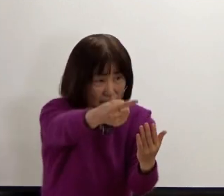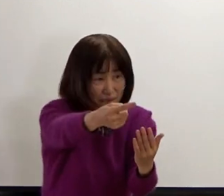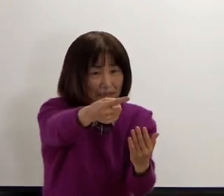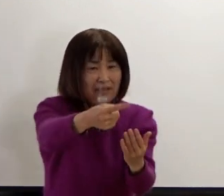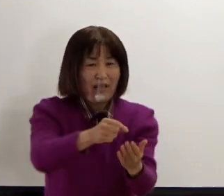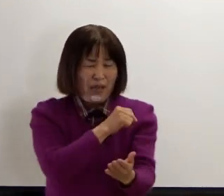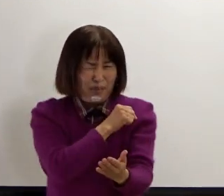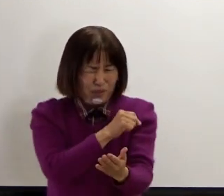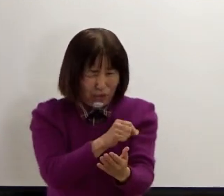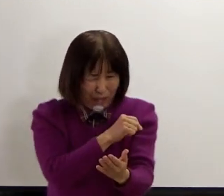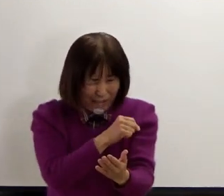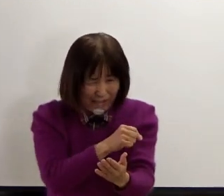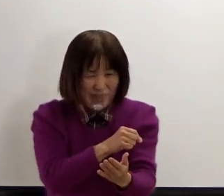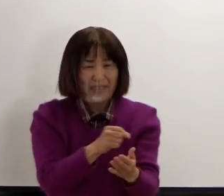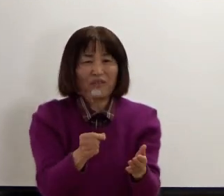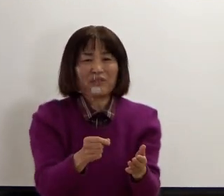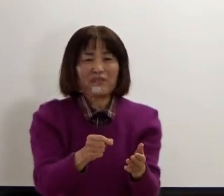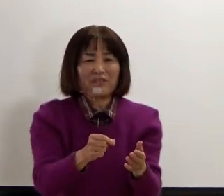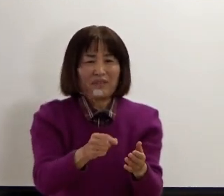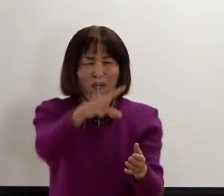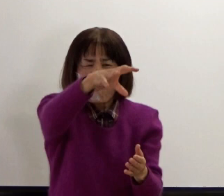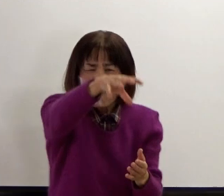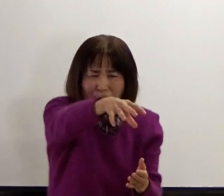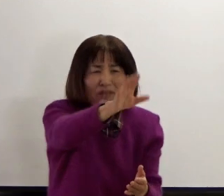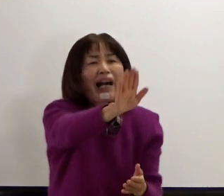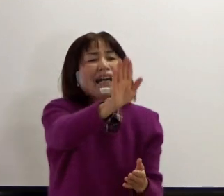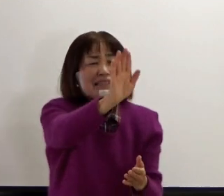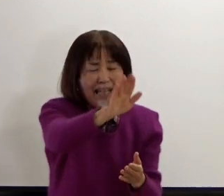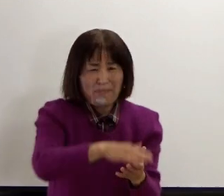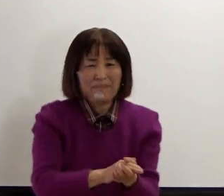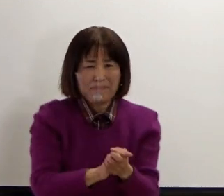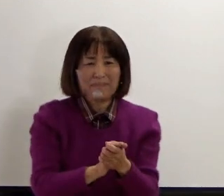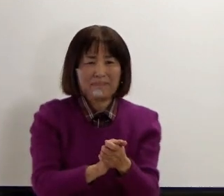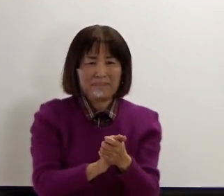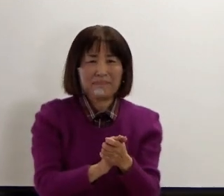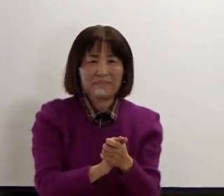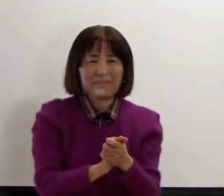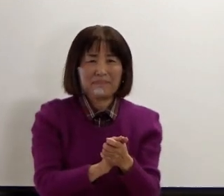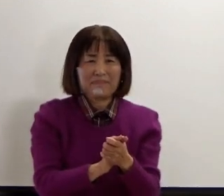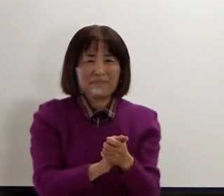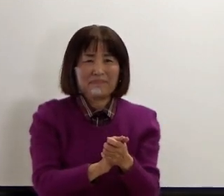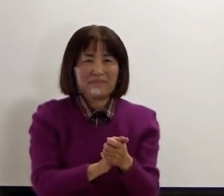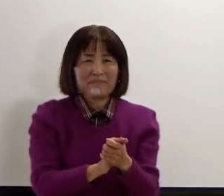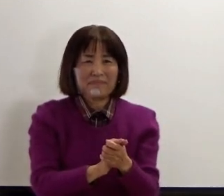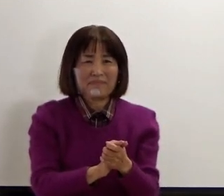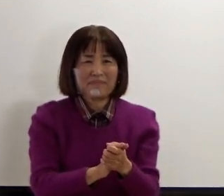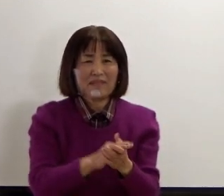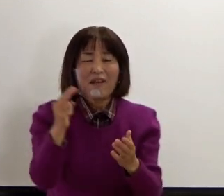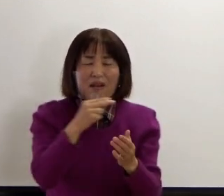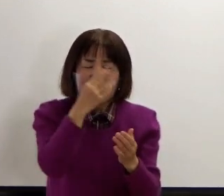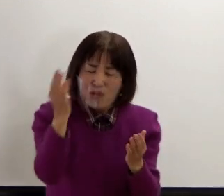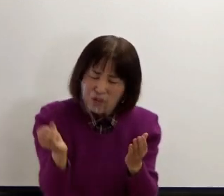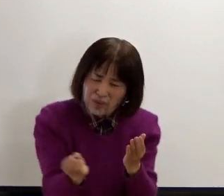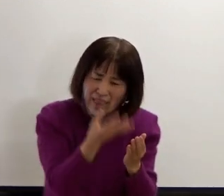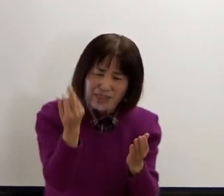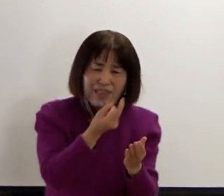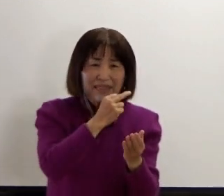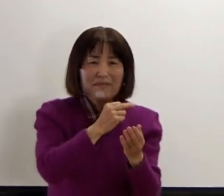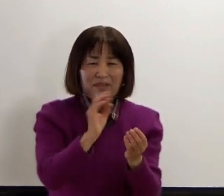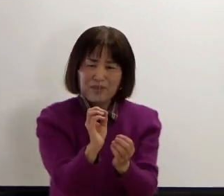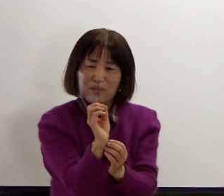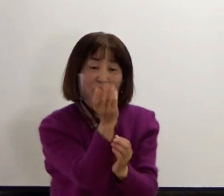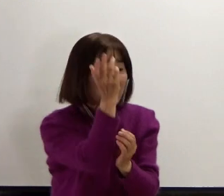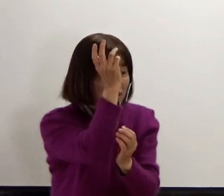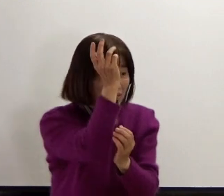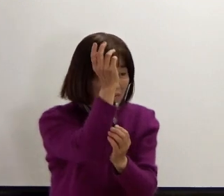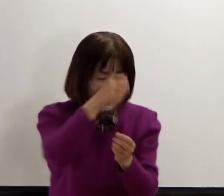こう交換するという、あるいはその食材の火を灯すという仕事があるんですけども、彼はこの香